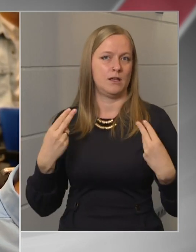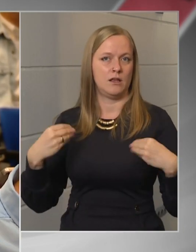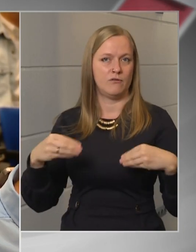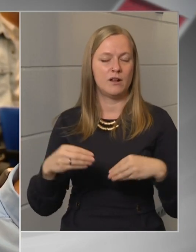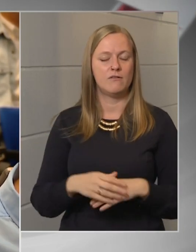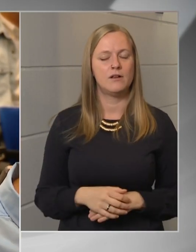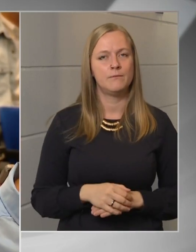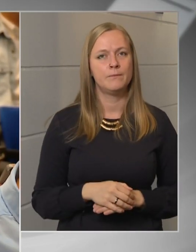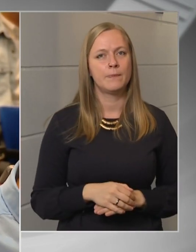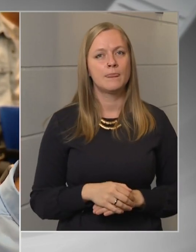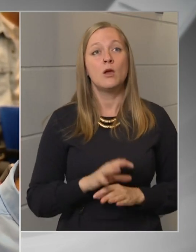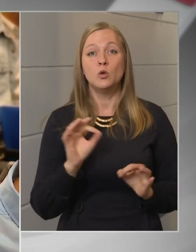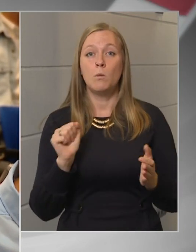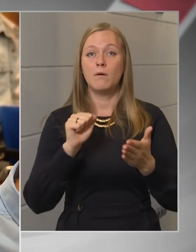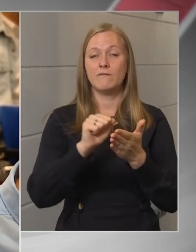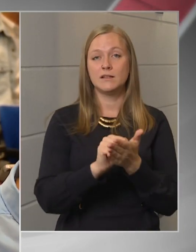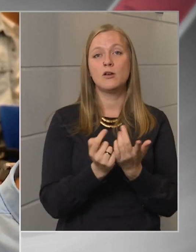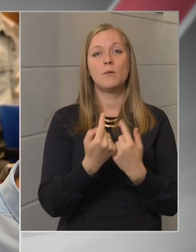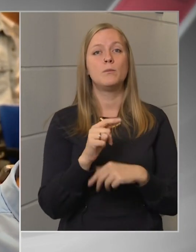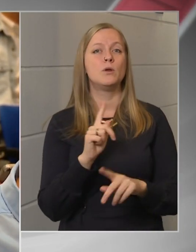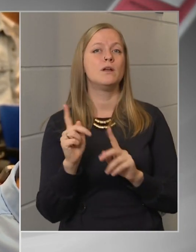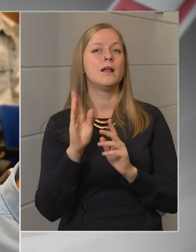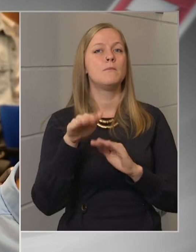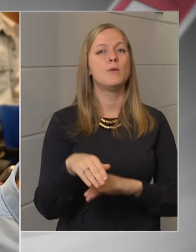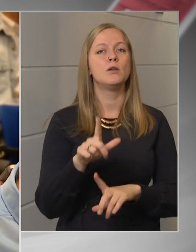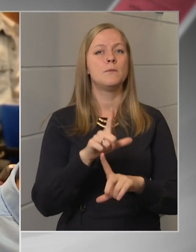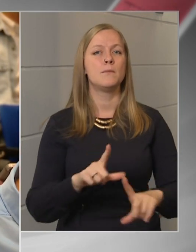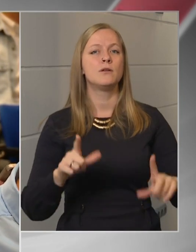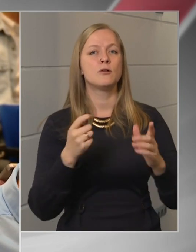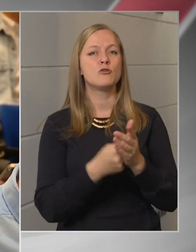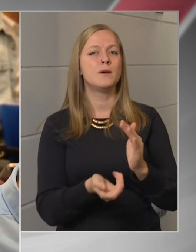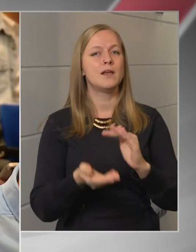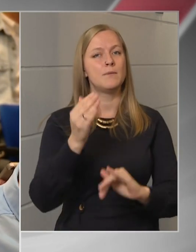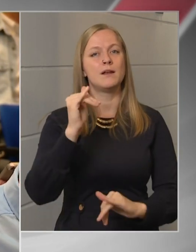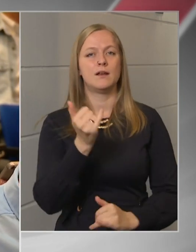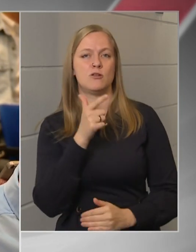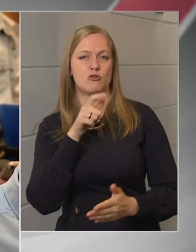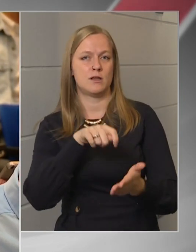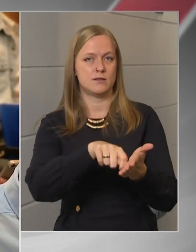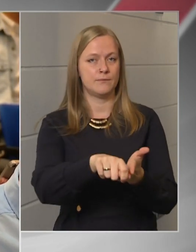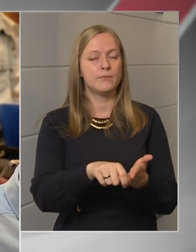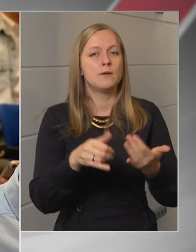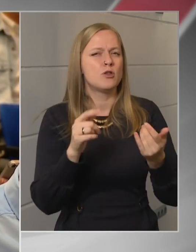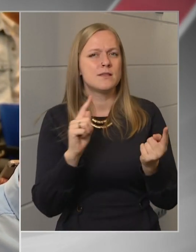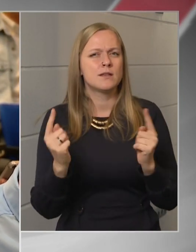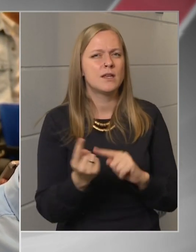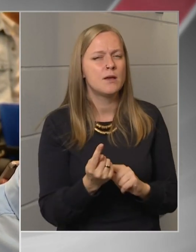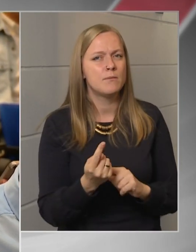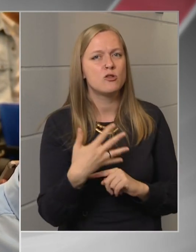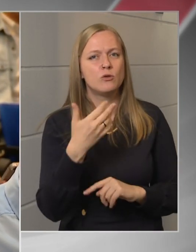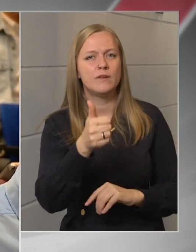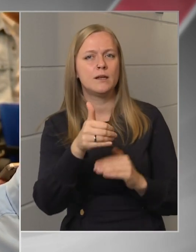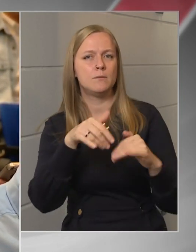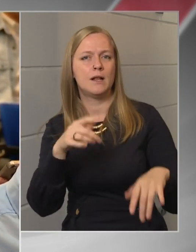az egy jó befektetés, amiből talán majd a pedagógusok béremelésére is futja. Most ehhez képest, 51